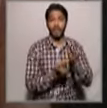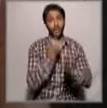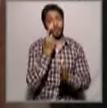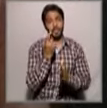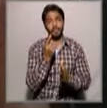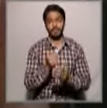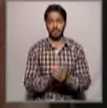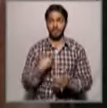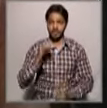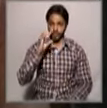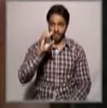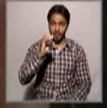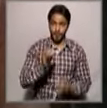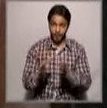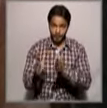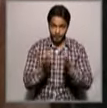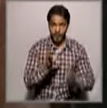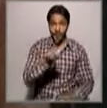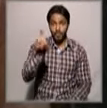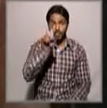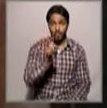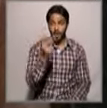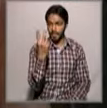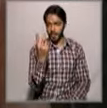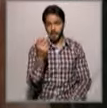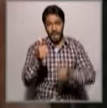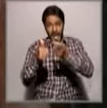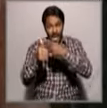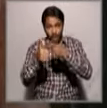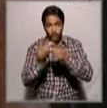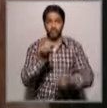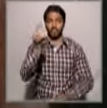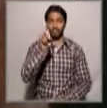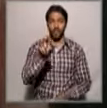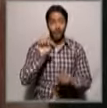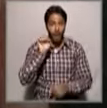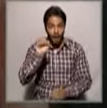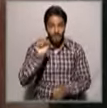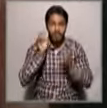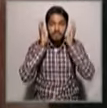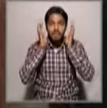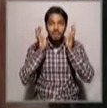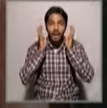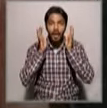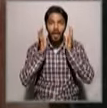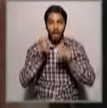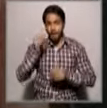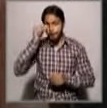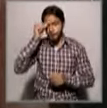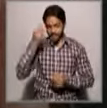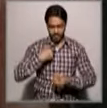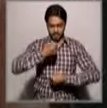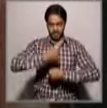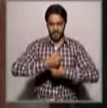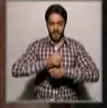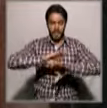حاضر بداية السؤال الأول للأخت نهلة يعني المواطن التي ترفع فيها اليدين